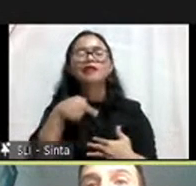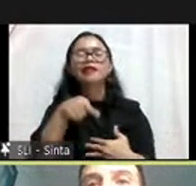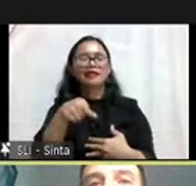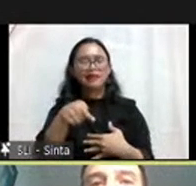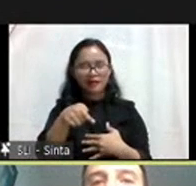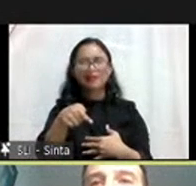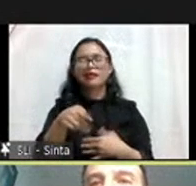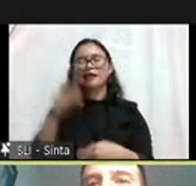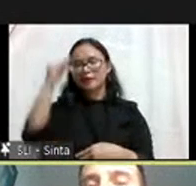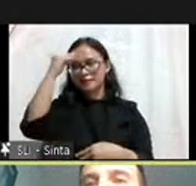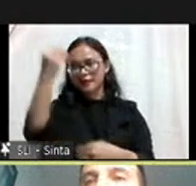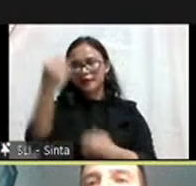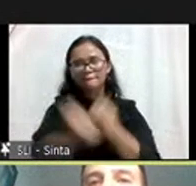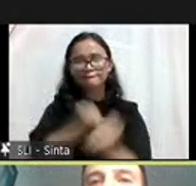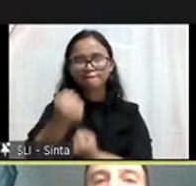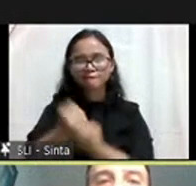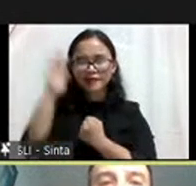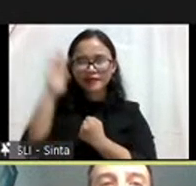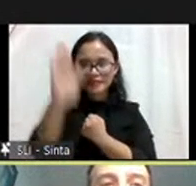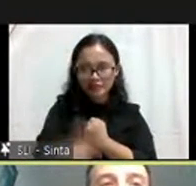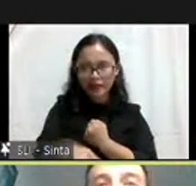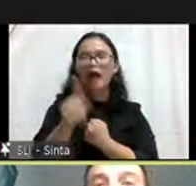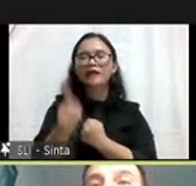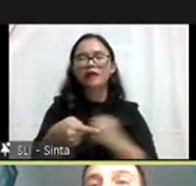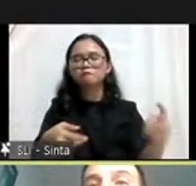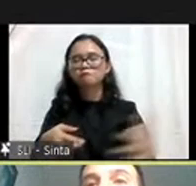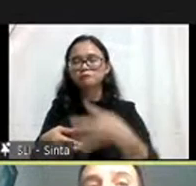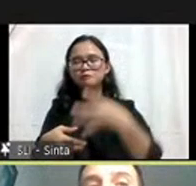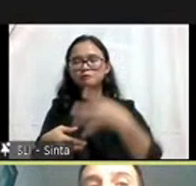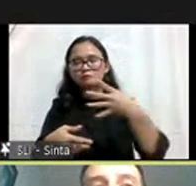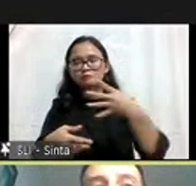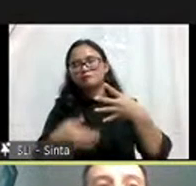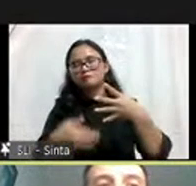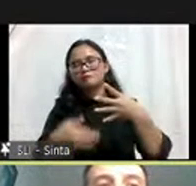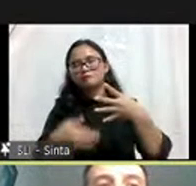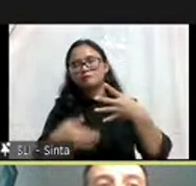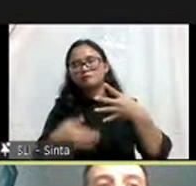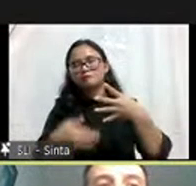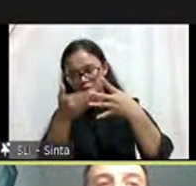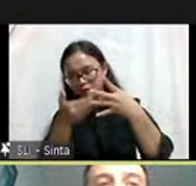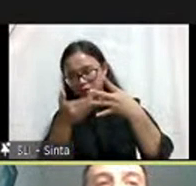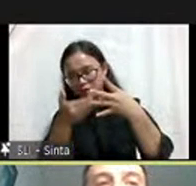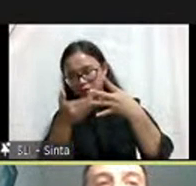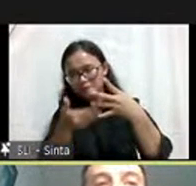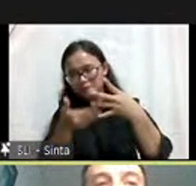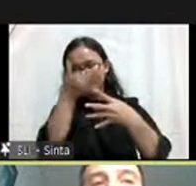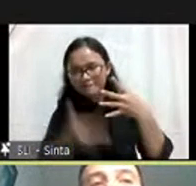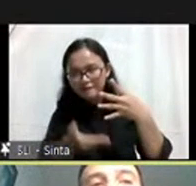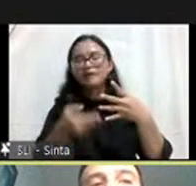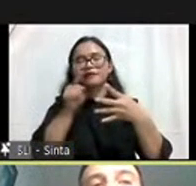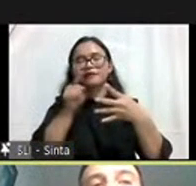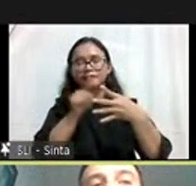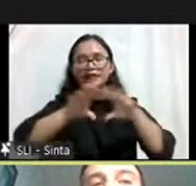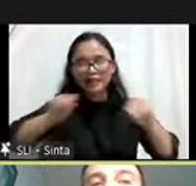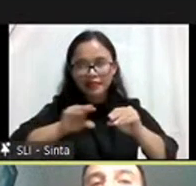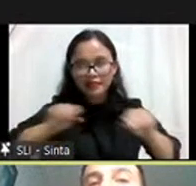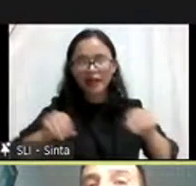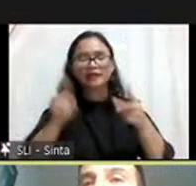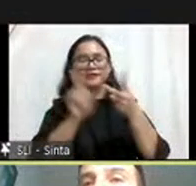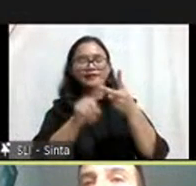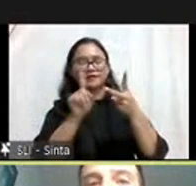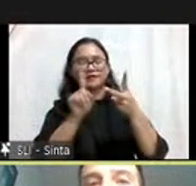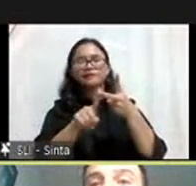aksi nasional ini ada empat pilar utama ini sangat menarik sekali yang pertama adalah ketenag kerjaan yang kedua adalah